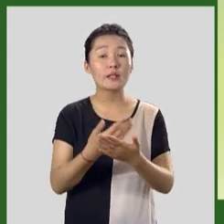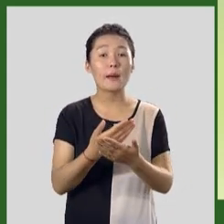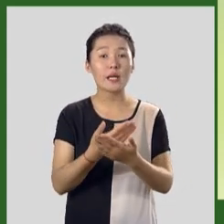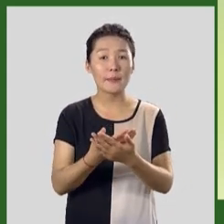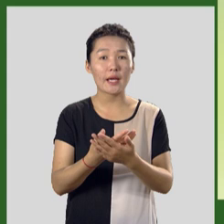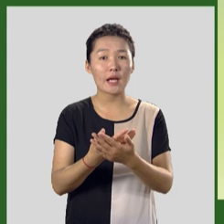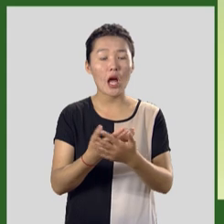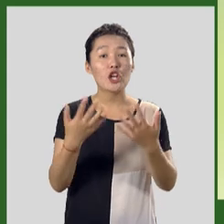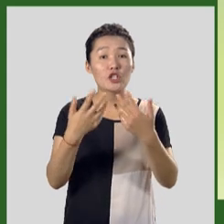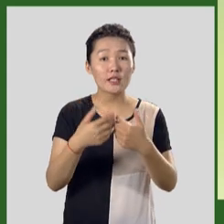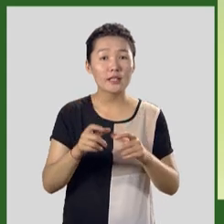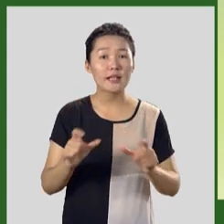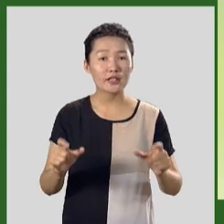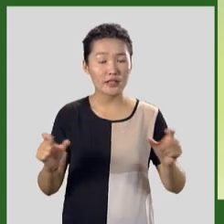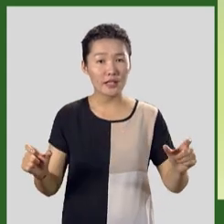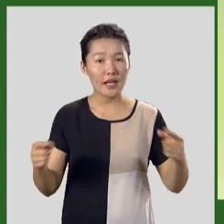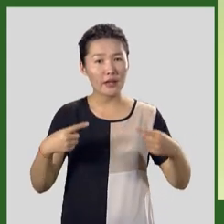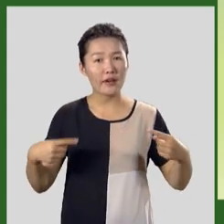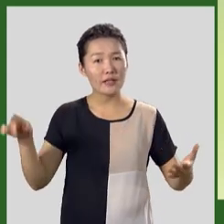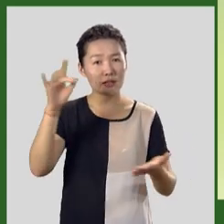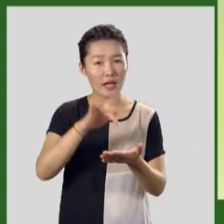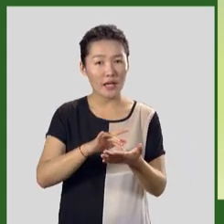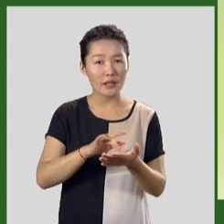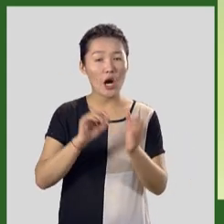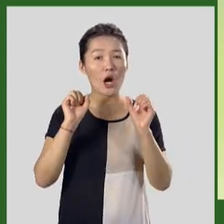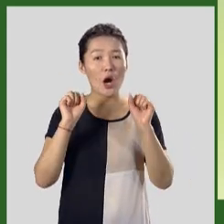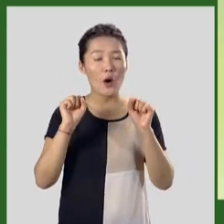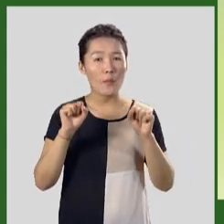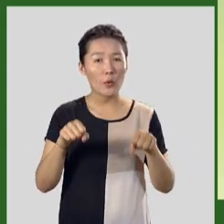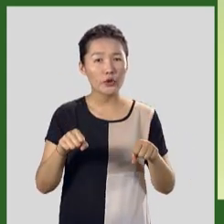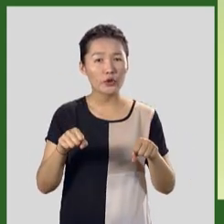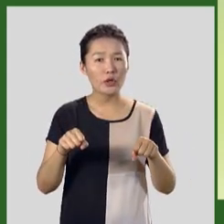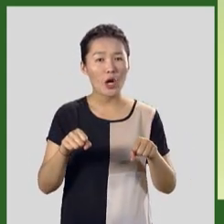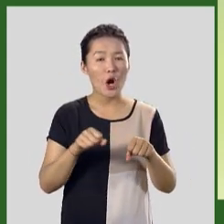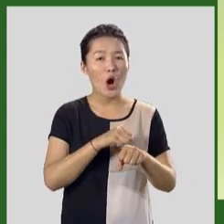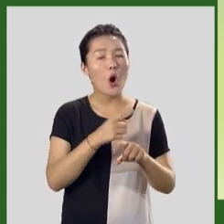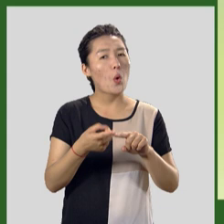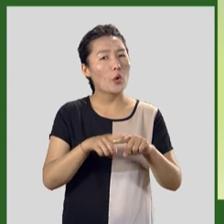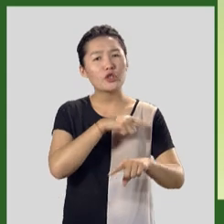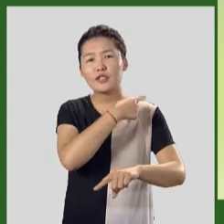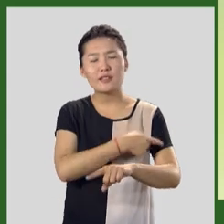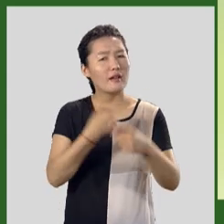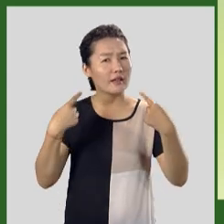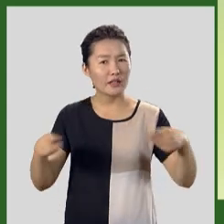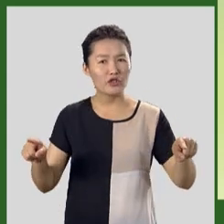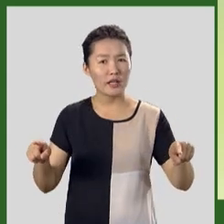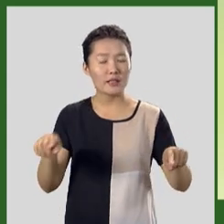Например, численность населения в разных городах может очень сильно отличаться.